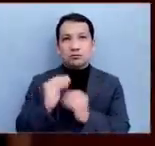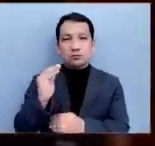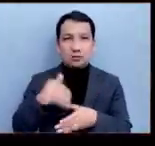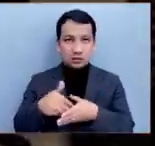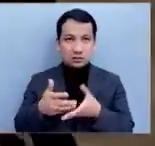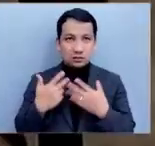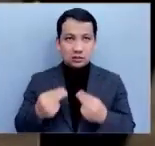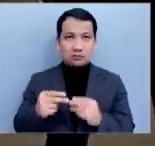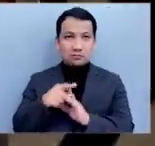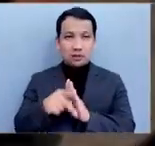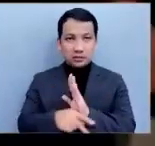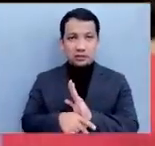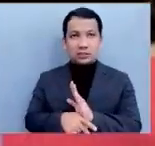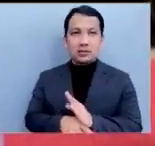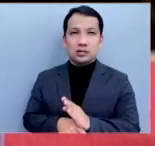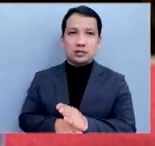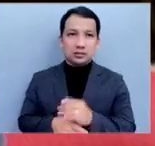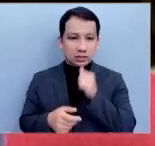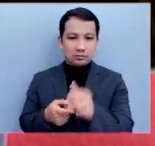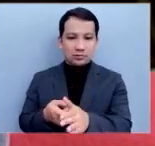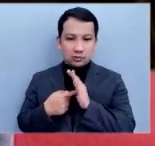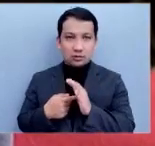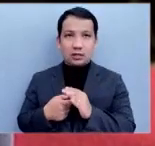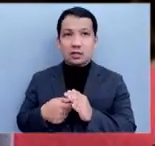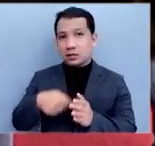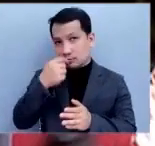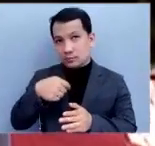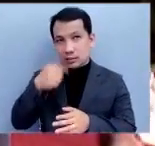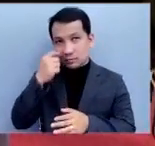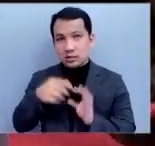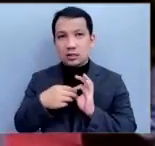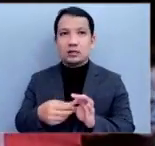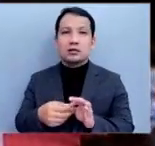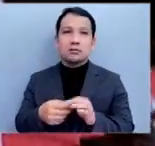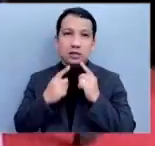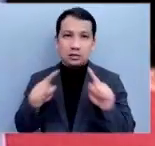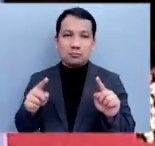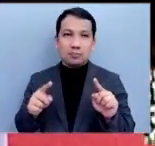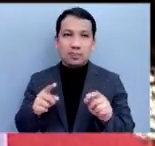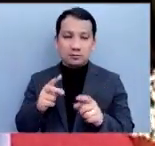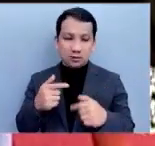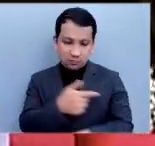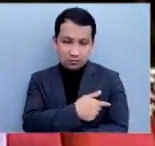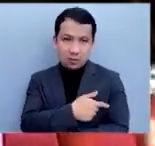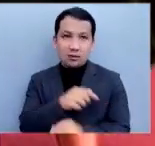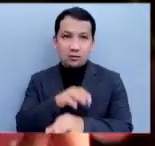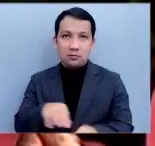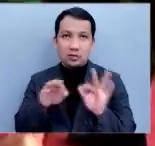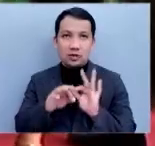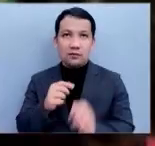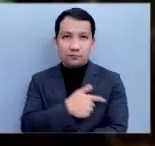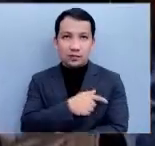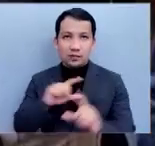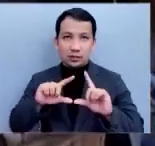health protocols. Hindi na i-require ang antigen test at health declaration form para sa mga bakunadong guest. Kailangan lang may vaccination